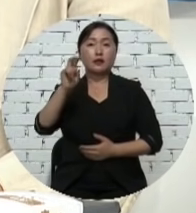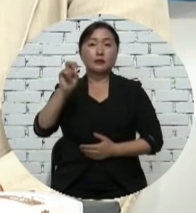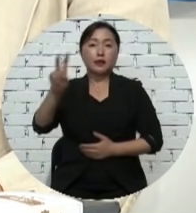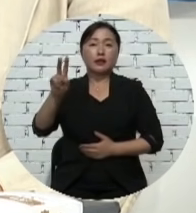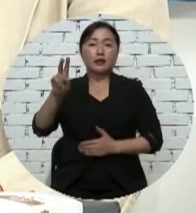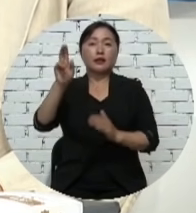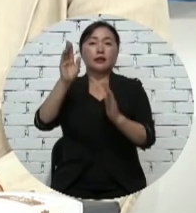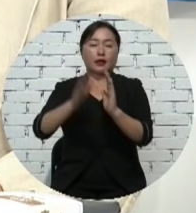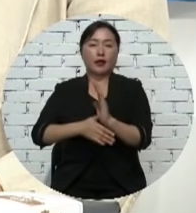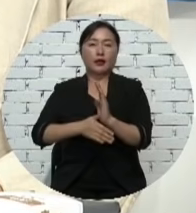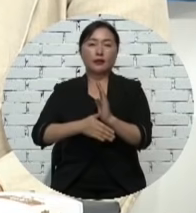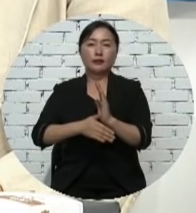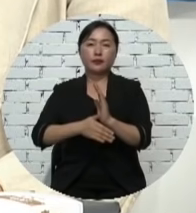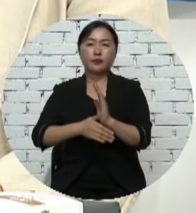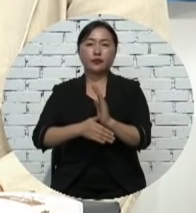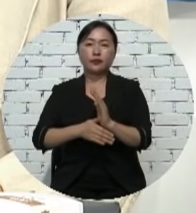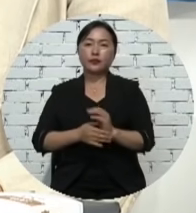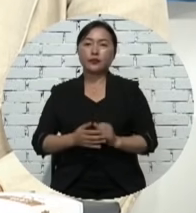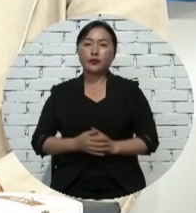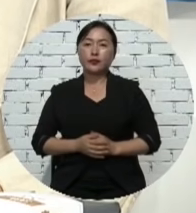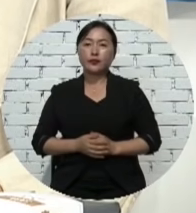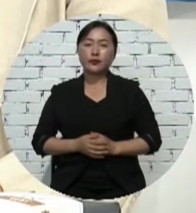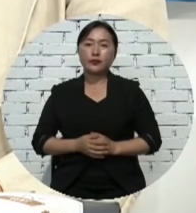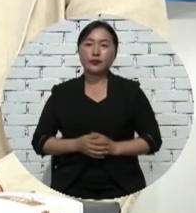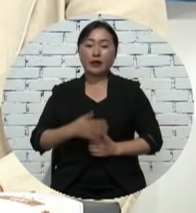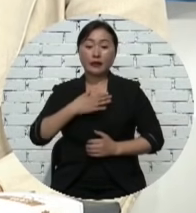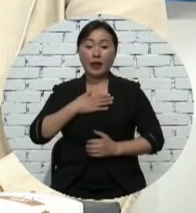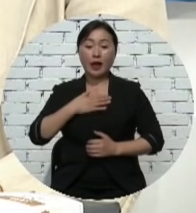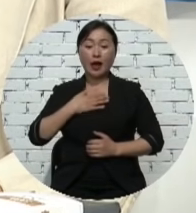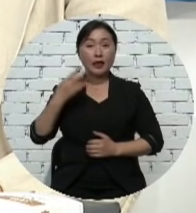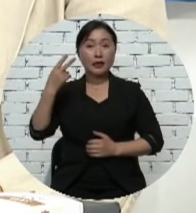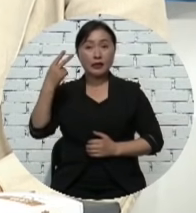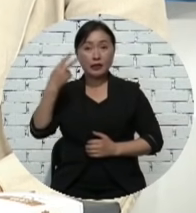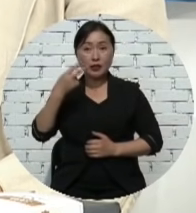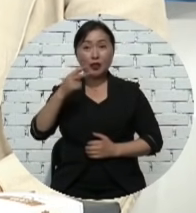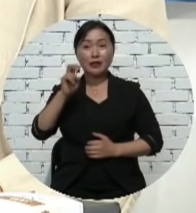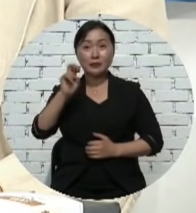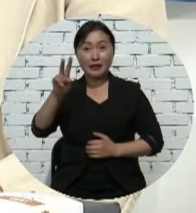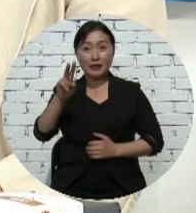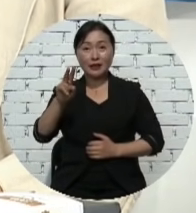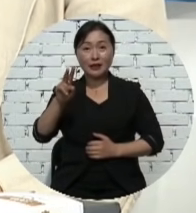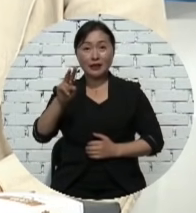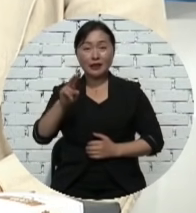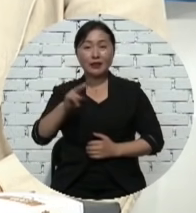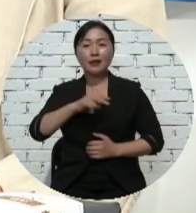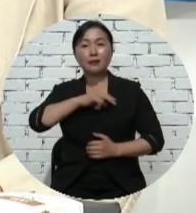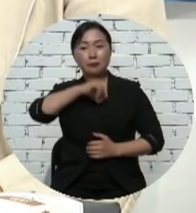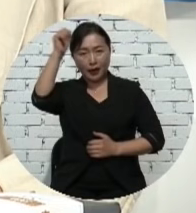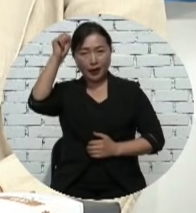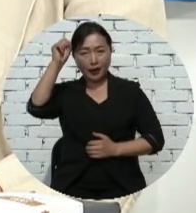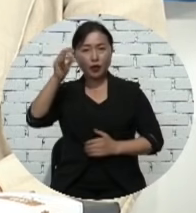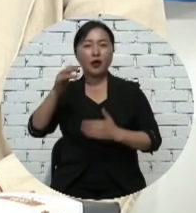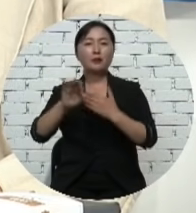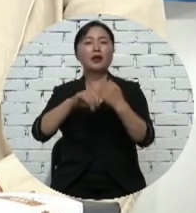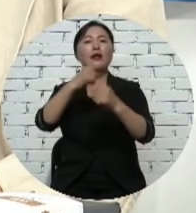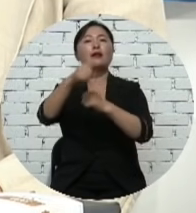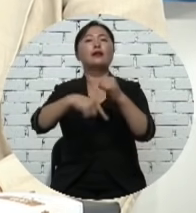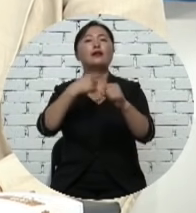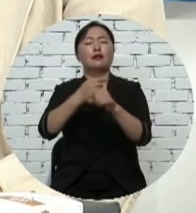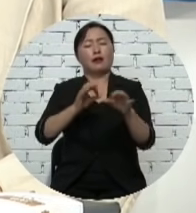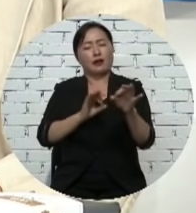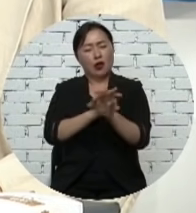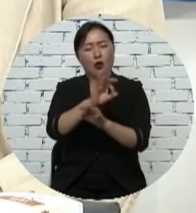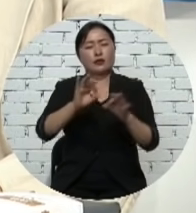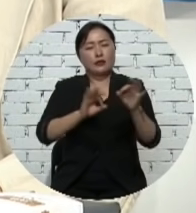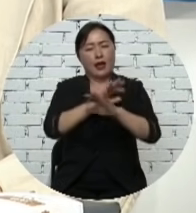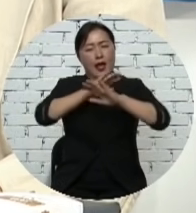2022년에 그러니까 제가 2022년에 당선이 되면 1년간은 경제를 해결하는데 온